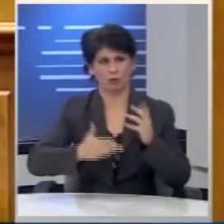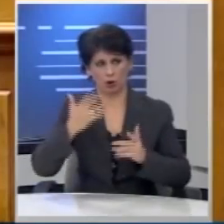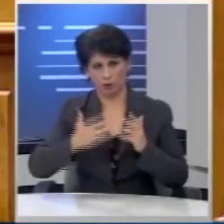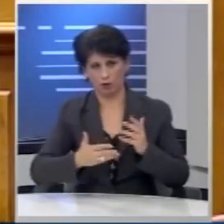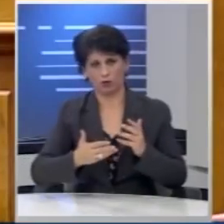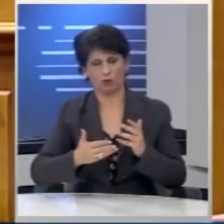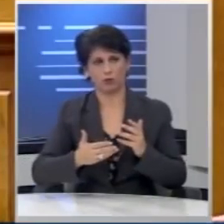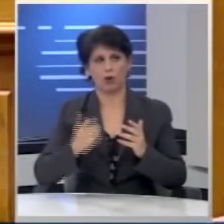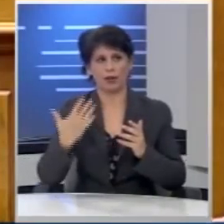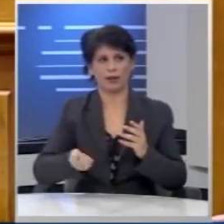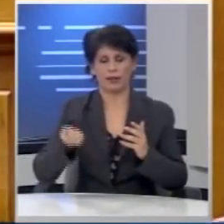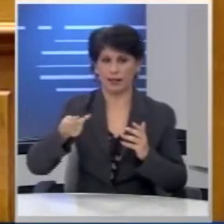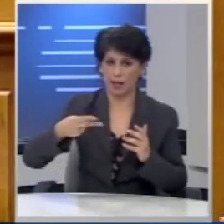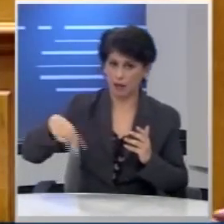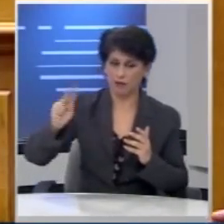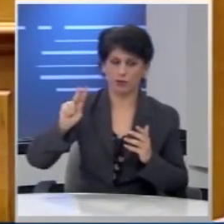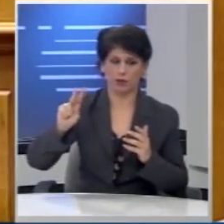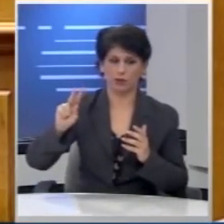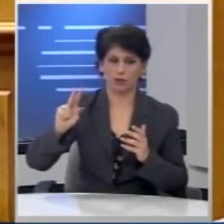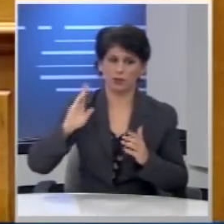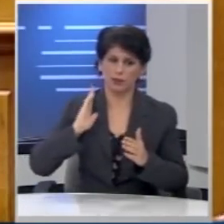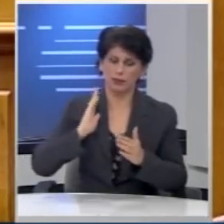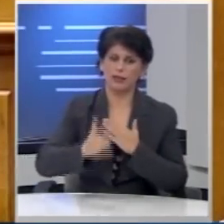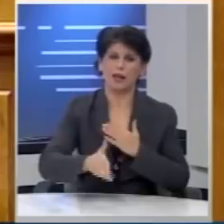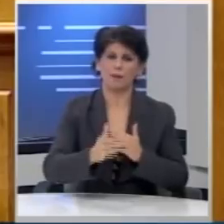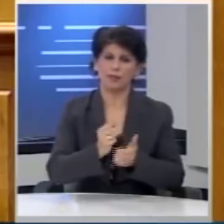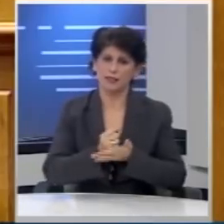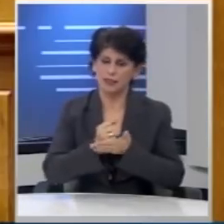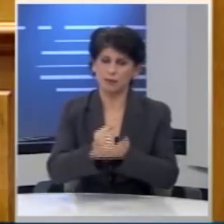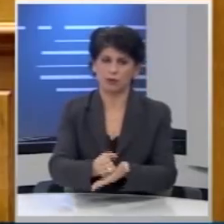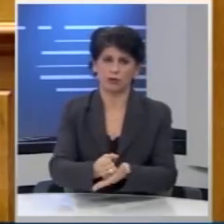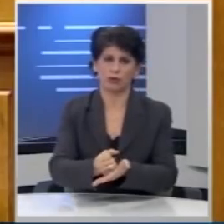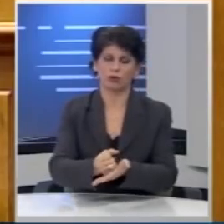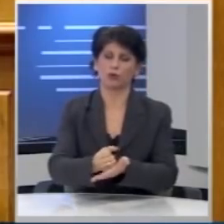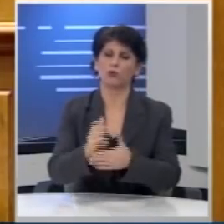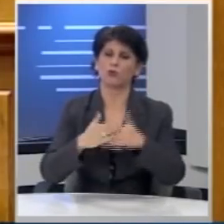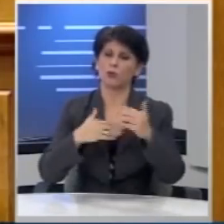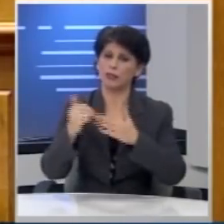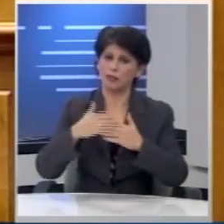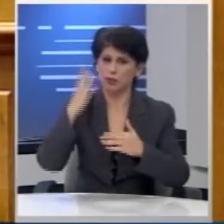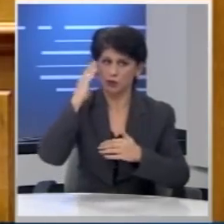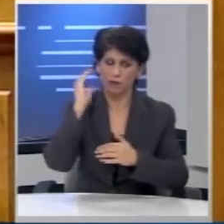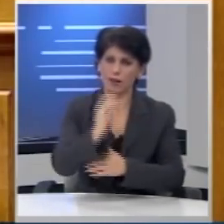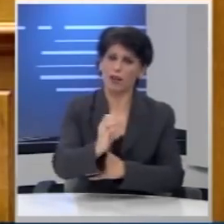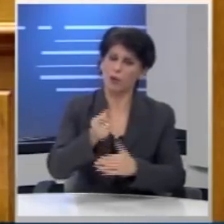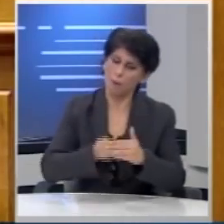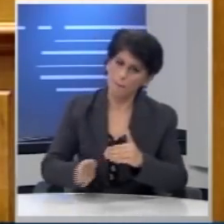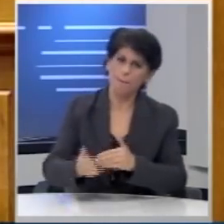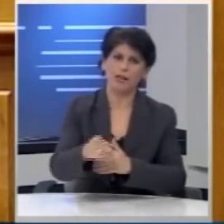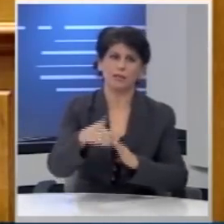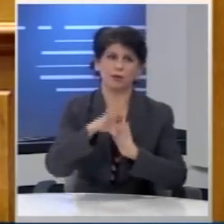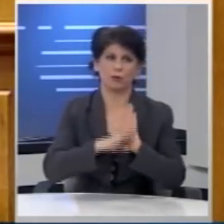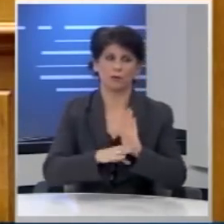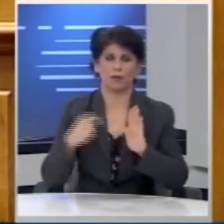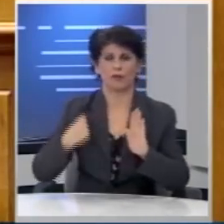προϋπολογισμό είναι η αύξηση της άμεσης χρηματοδότησης του κατασκευαστικού κεφαλαίου μέσα από το